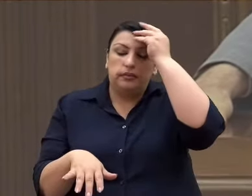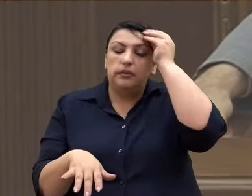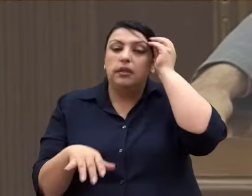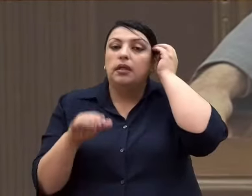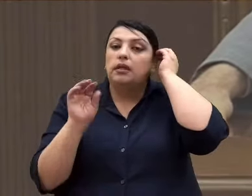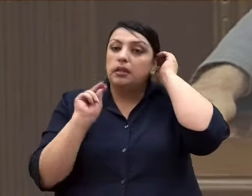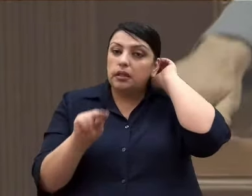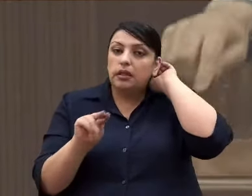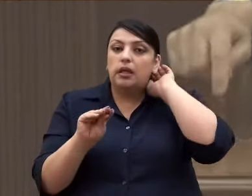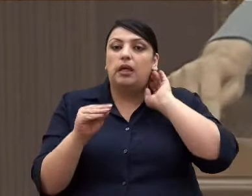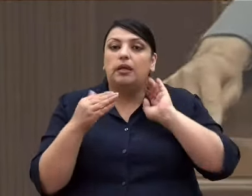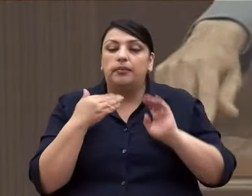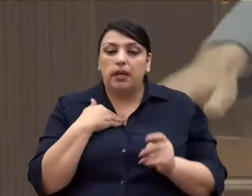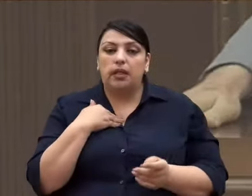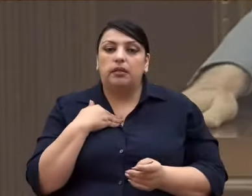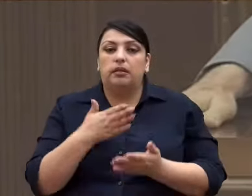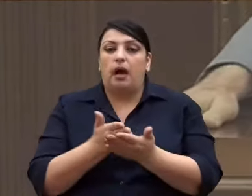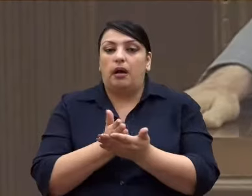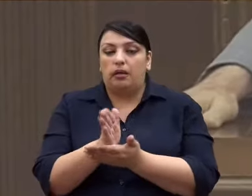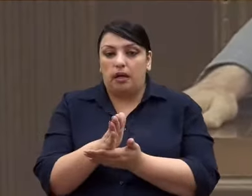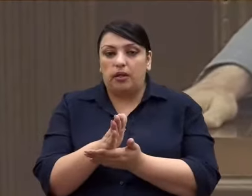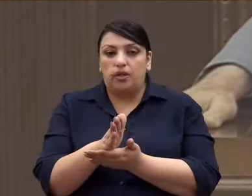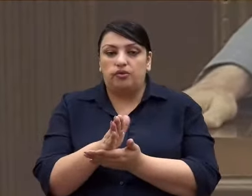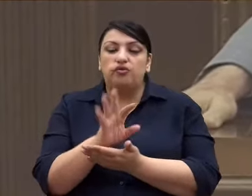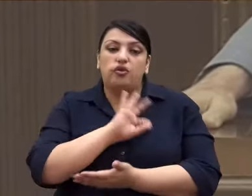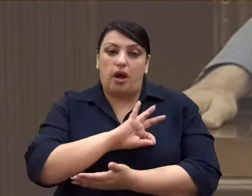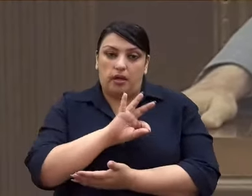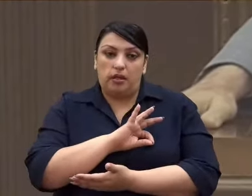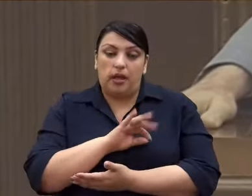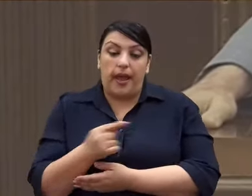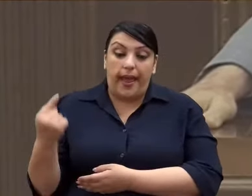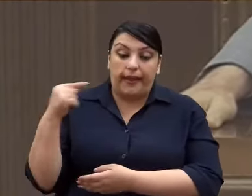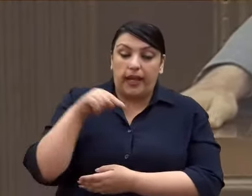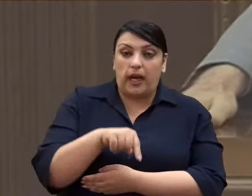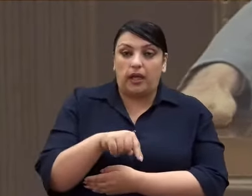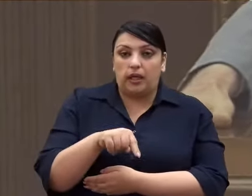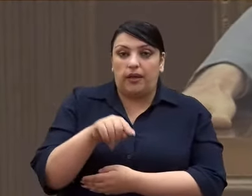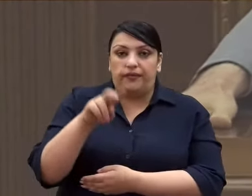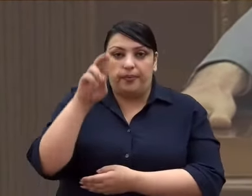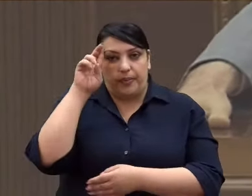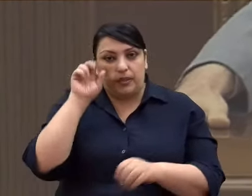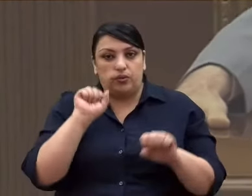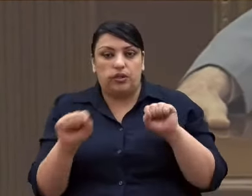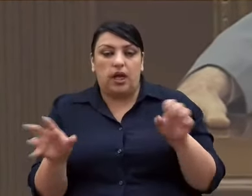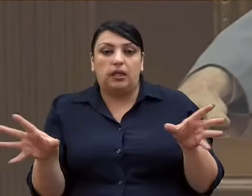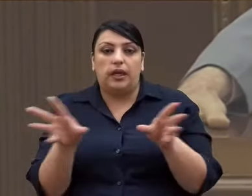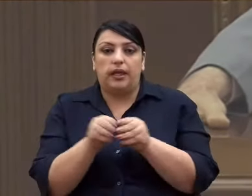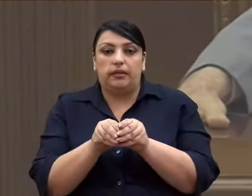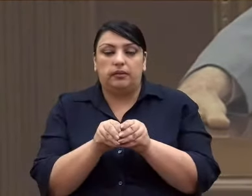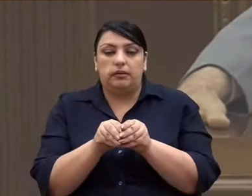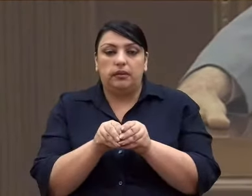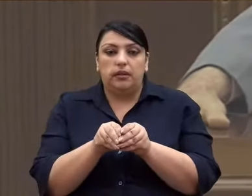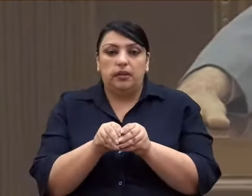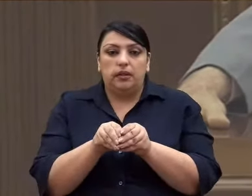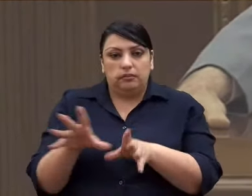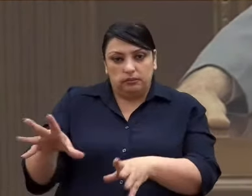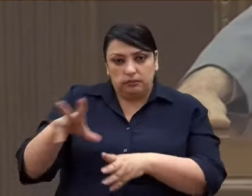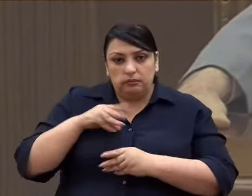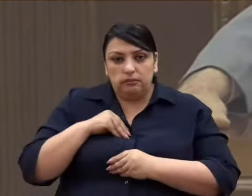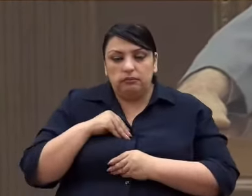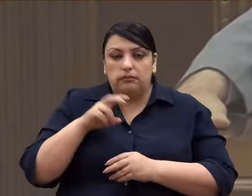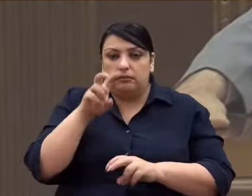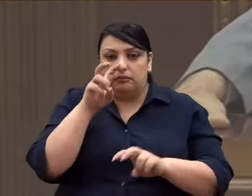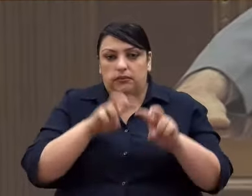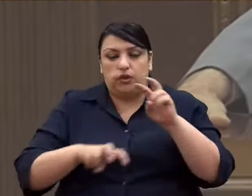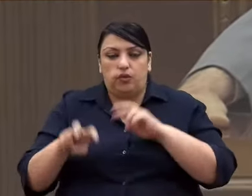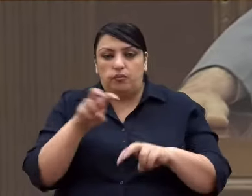շահերը, եկել ենք այստեղ և իշխանության հետ համախոհություն ենք փնտրում,